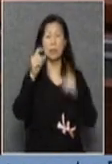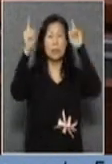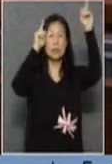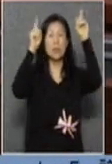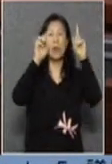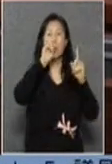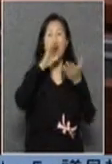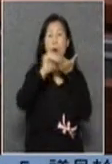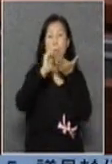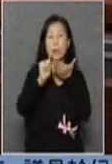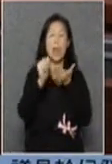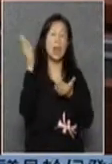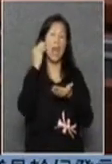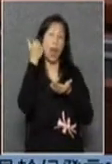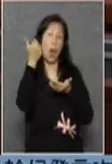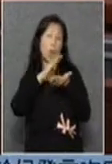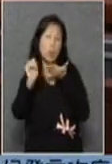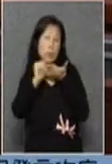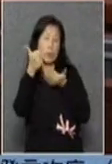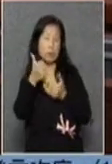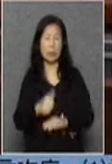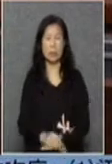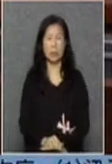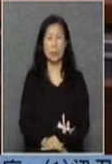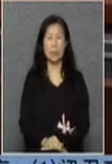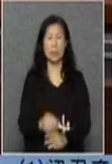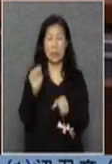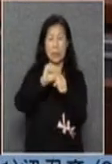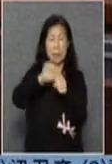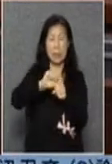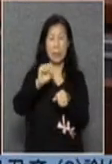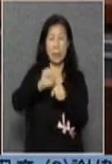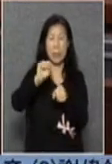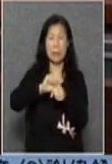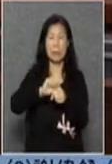墜，說得幾好聽，去增